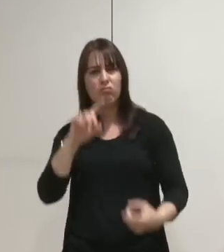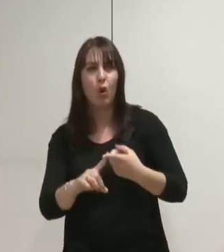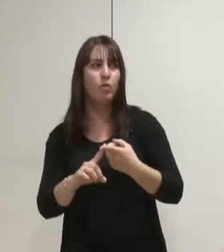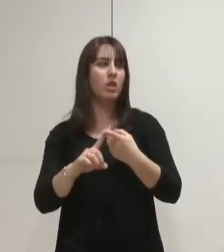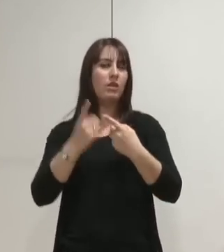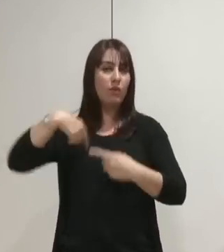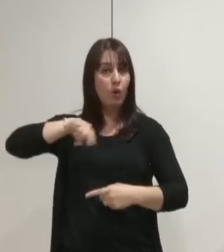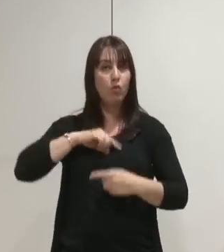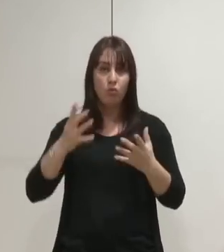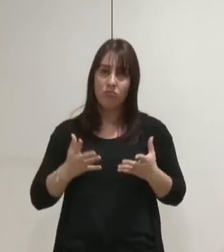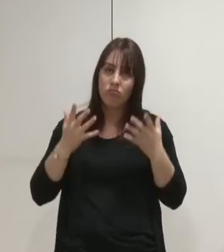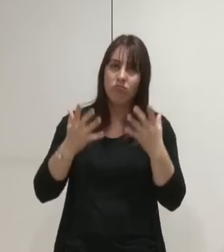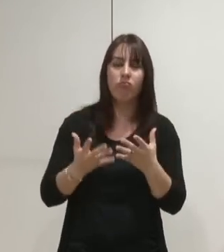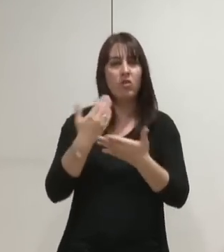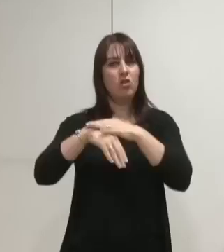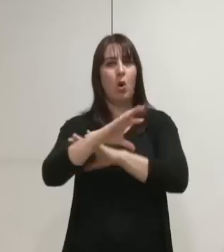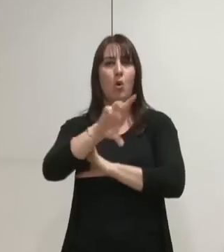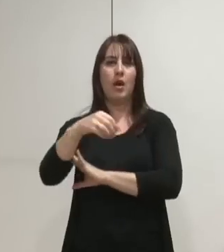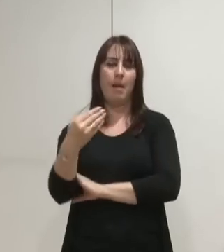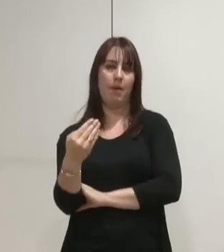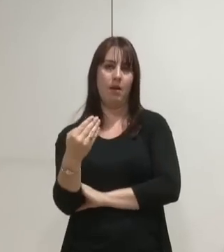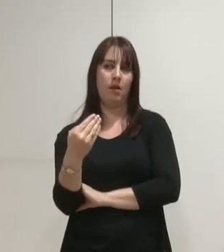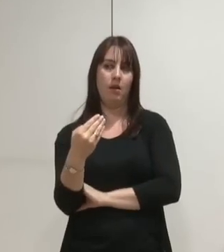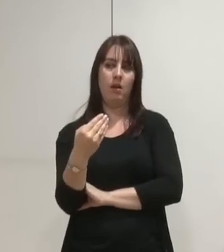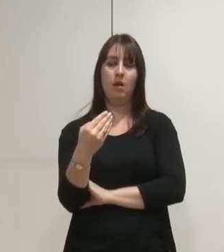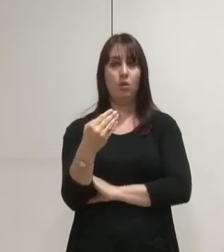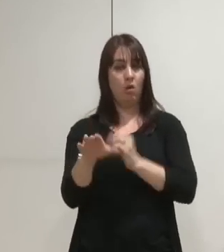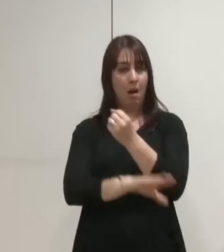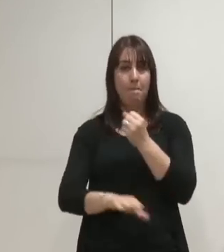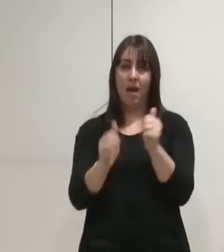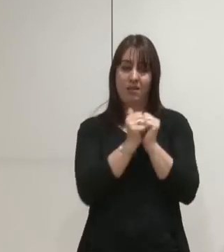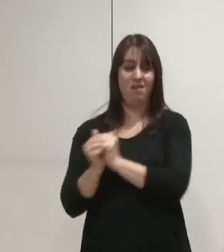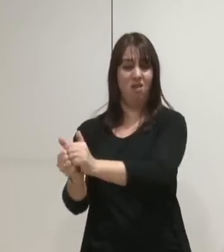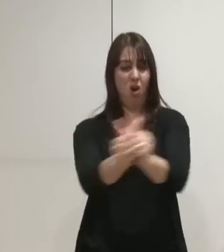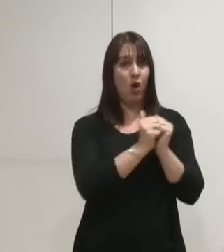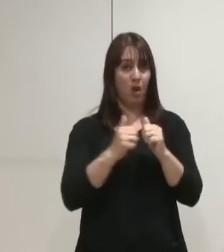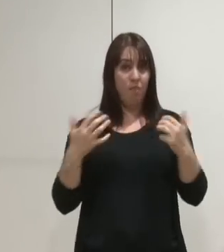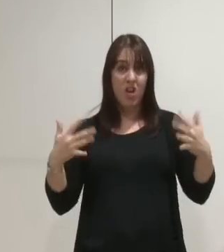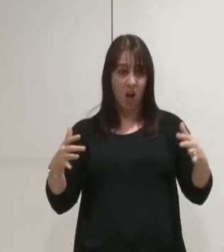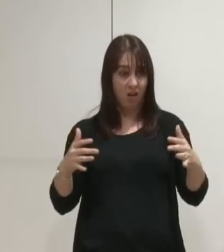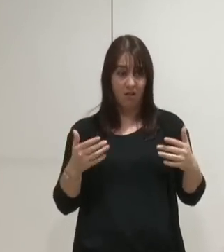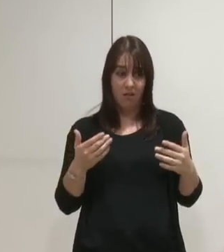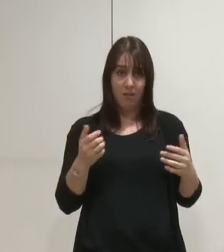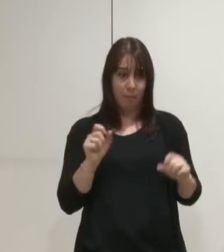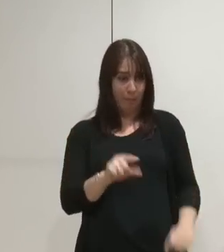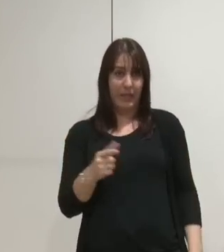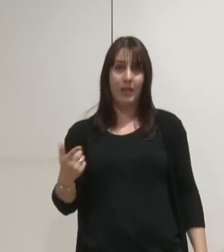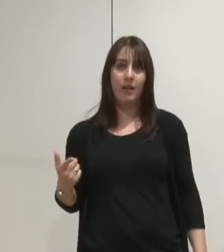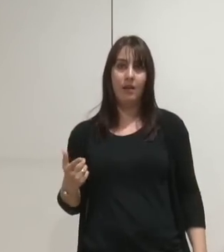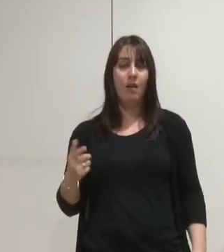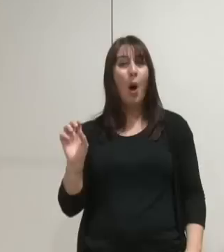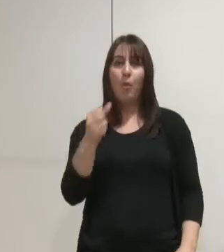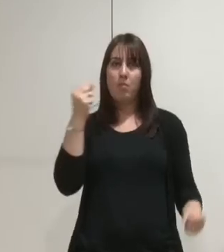nous avions élaborés dans le cadre du crème il y a donc une base commune de travail elle est là après la